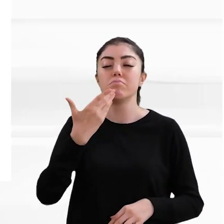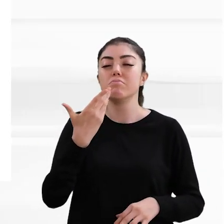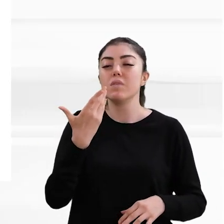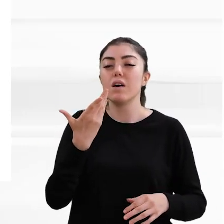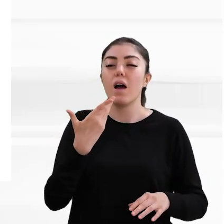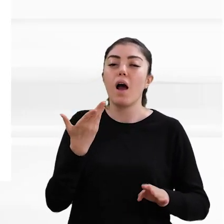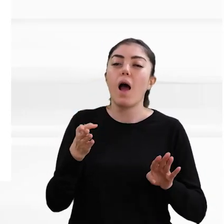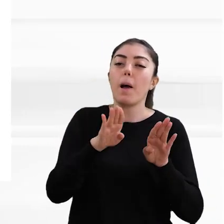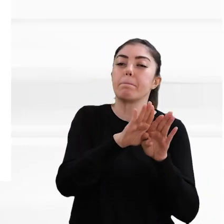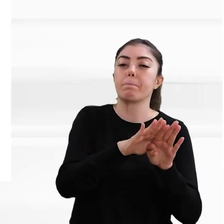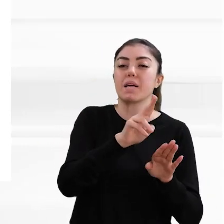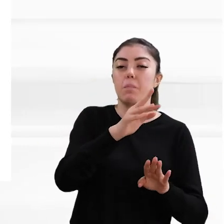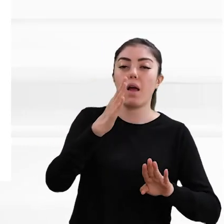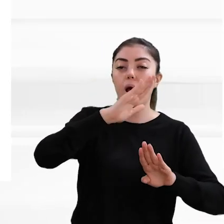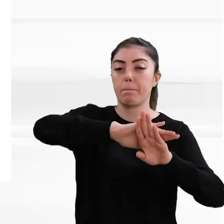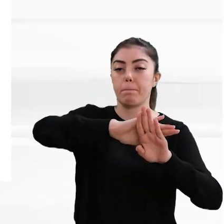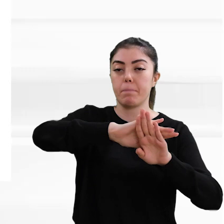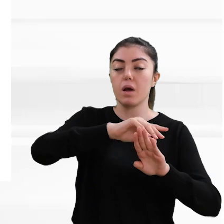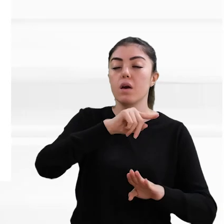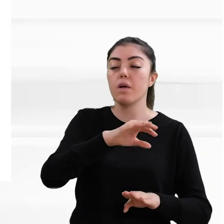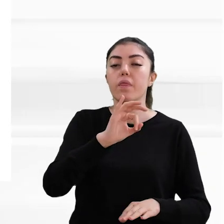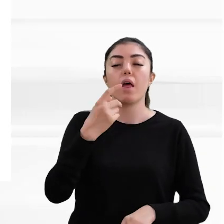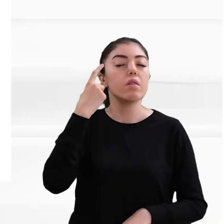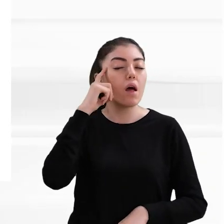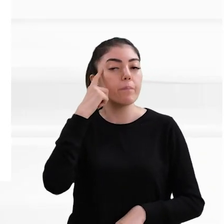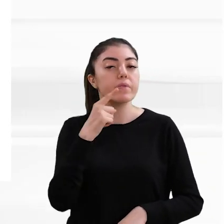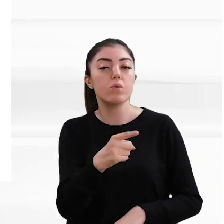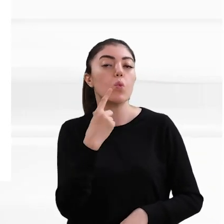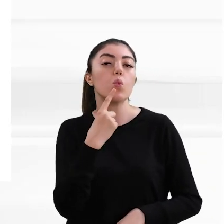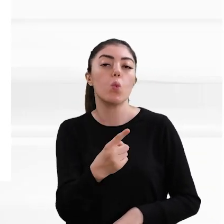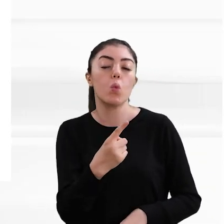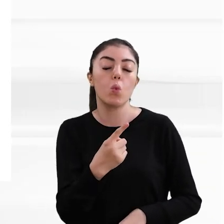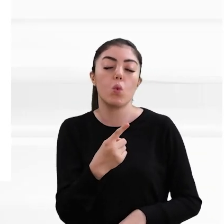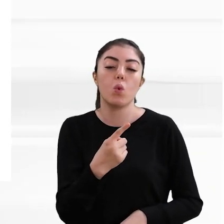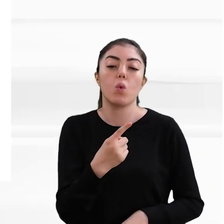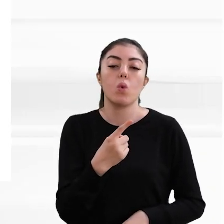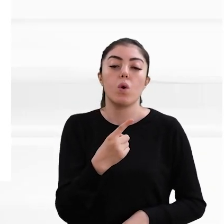görmeyelim. Şimdi burası yaklaşık olarak ne çıkacaktır?